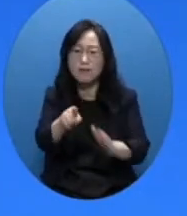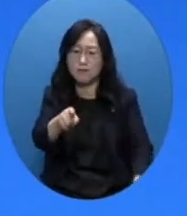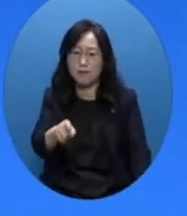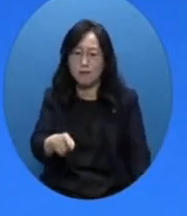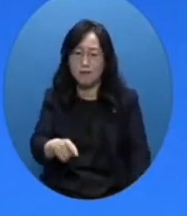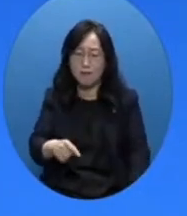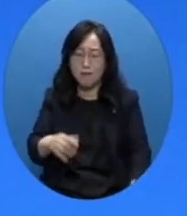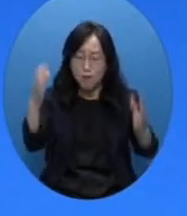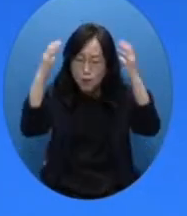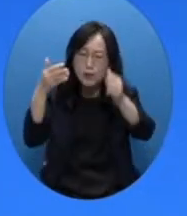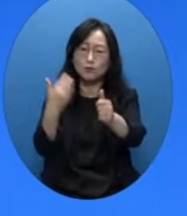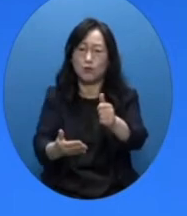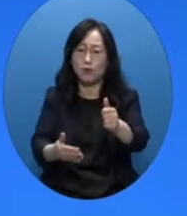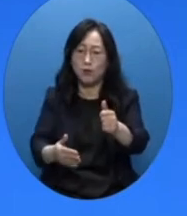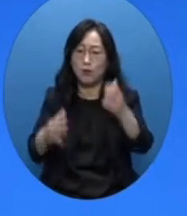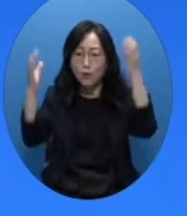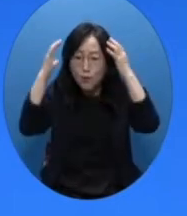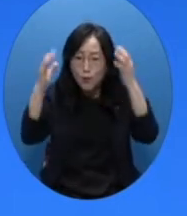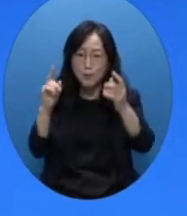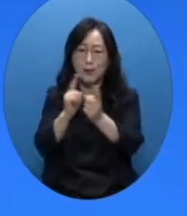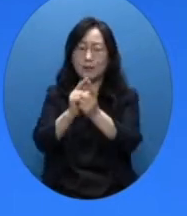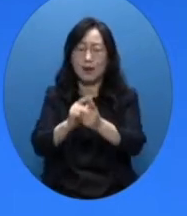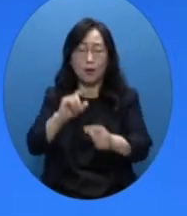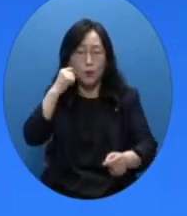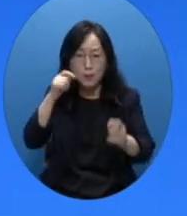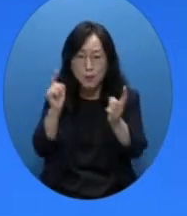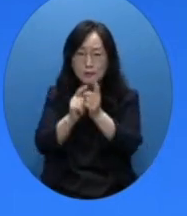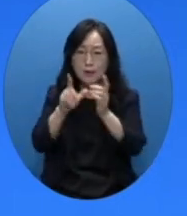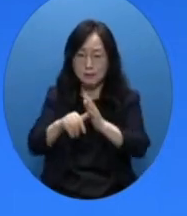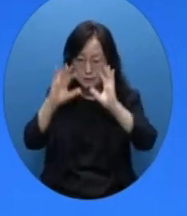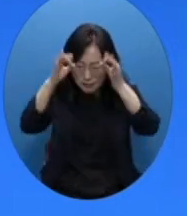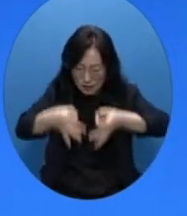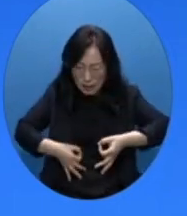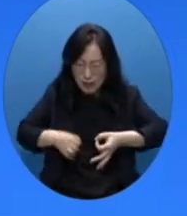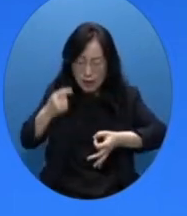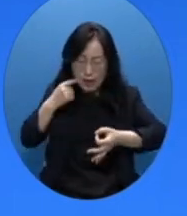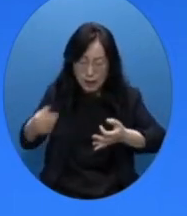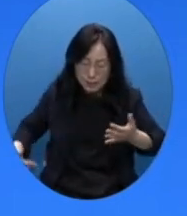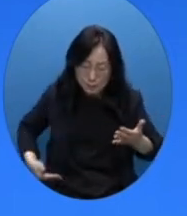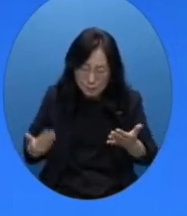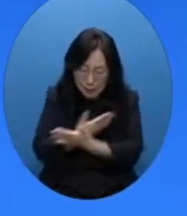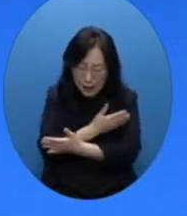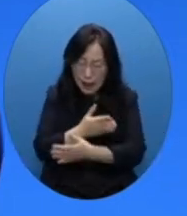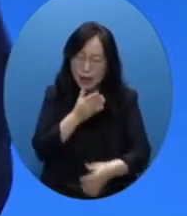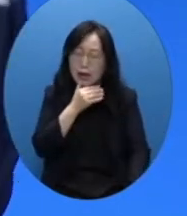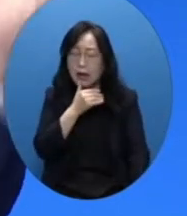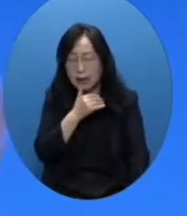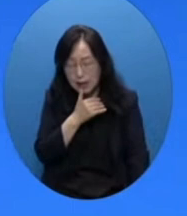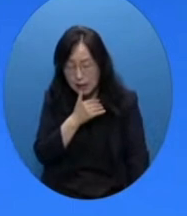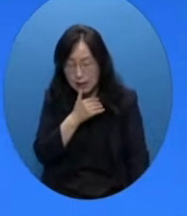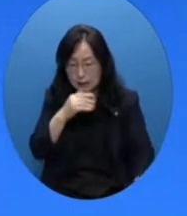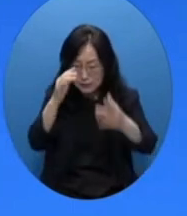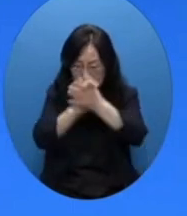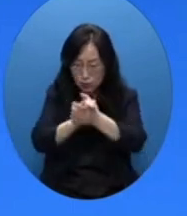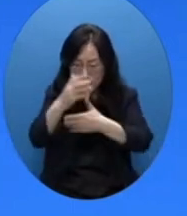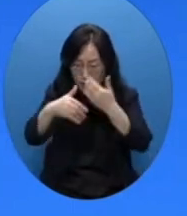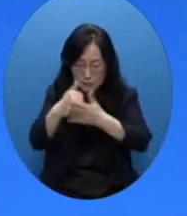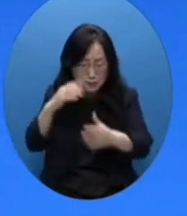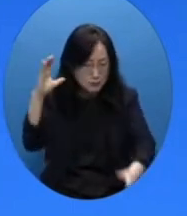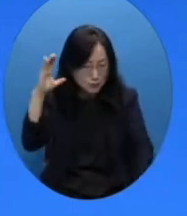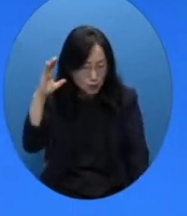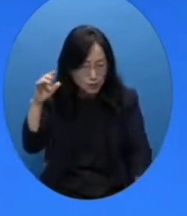문제를 만났을 때, 어려움 당할 때 우리 자신의 모습을 돌아보고 회개하고 엎드려 기도하면 하나님께서 기도를 들으시고